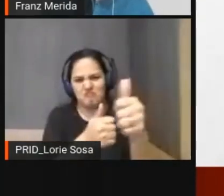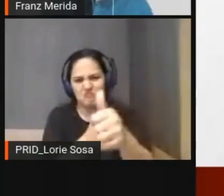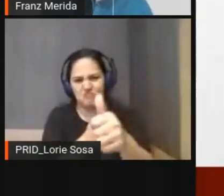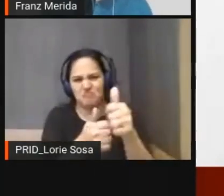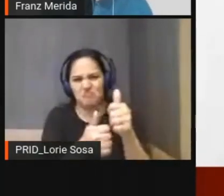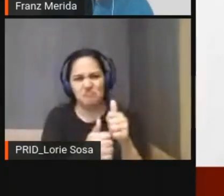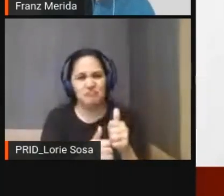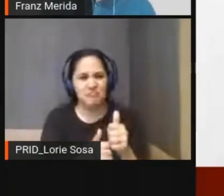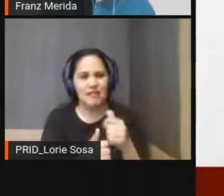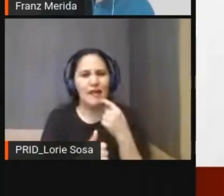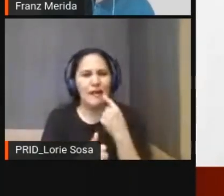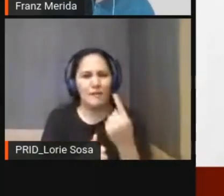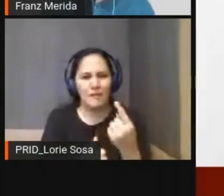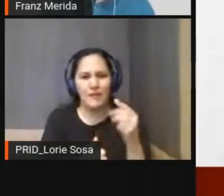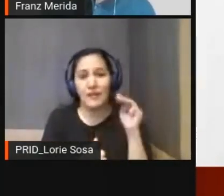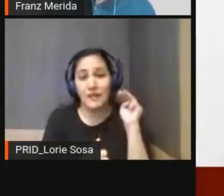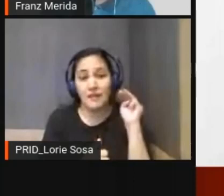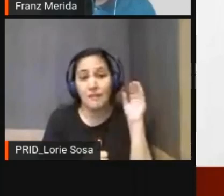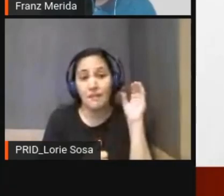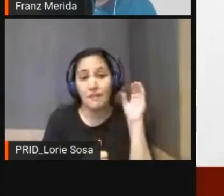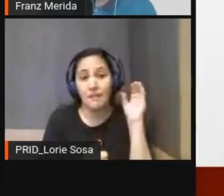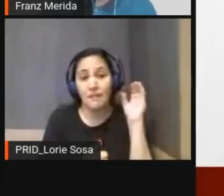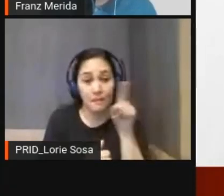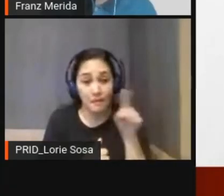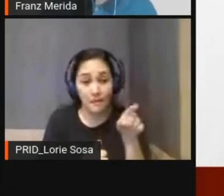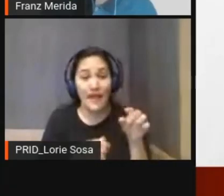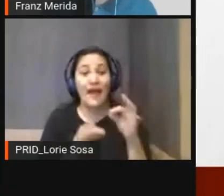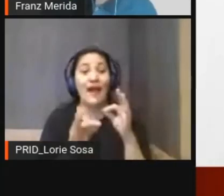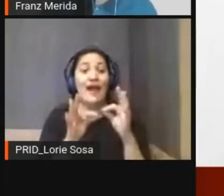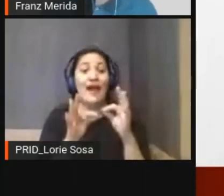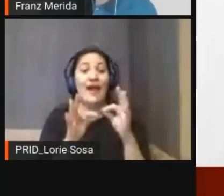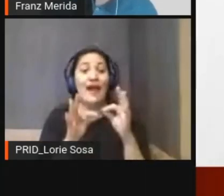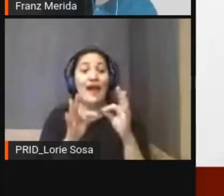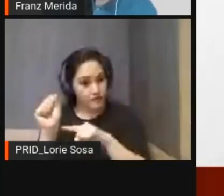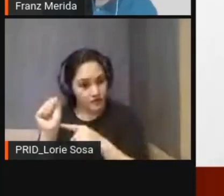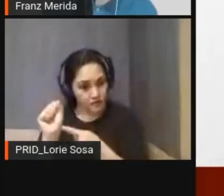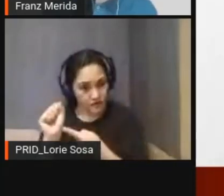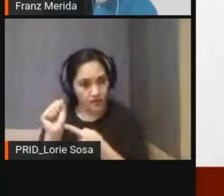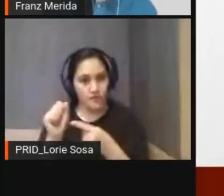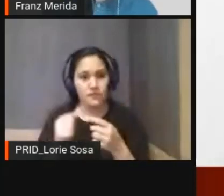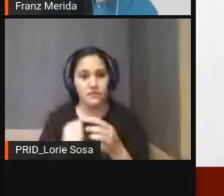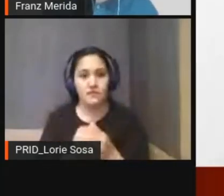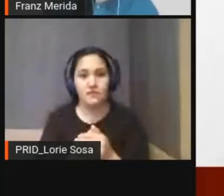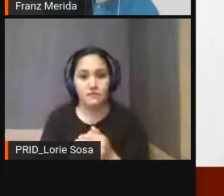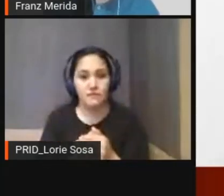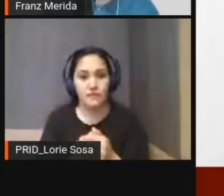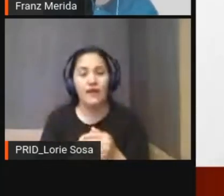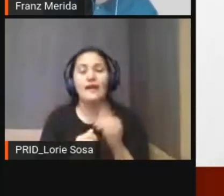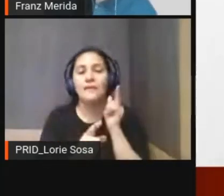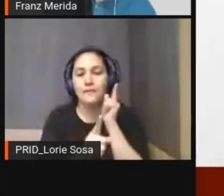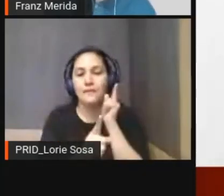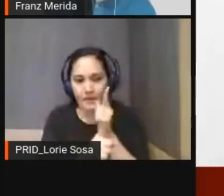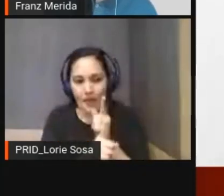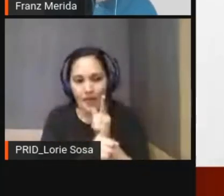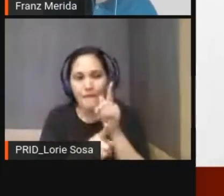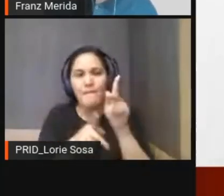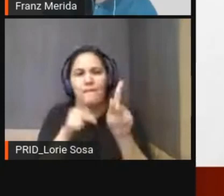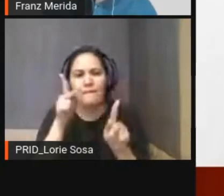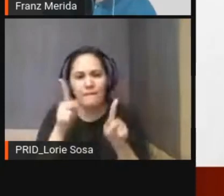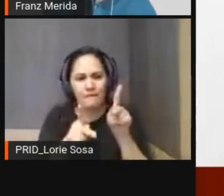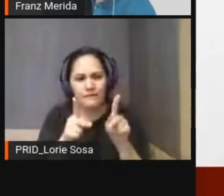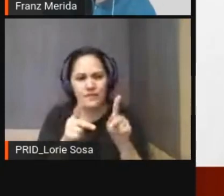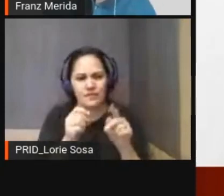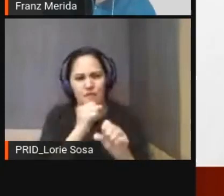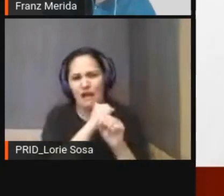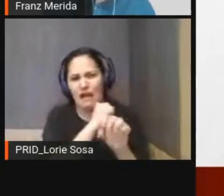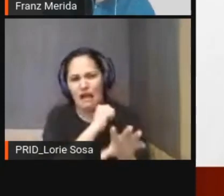kanina, ni Ma'am Carmen, kapag nasimula na natin ito sa mga tamang tao, no, sa atin hong mga advocates, kapag